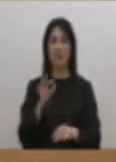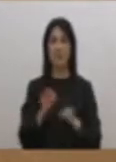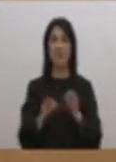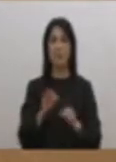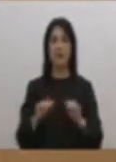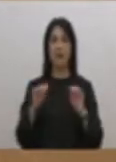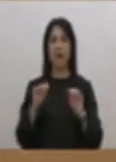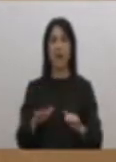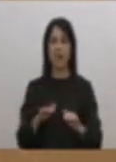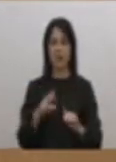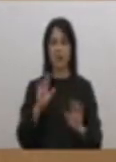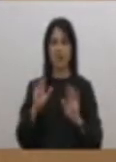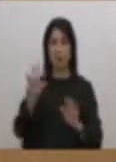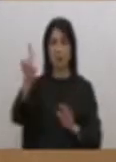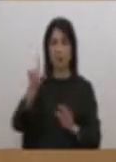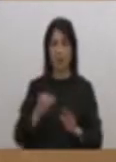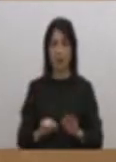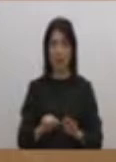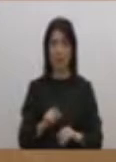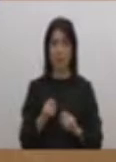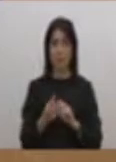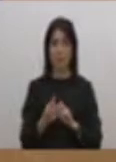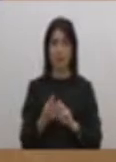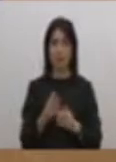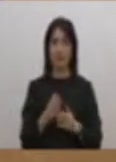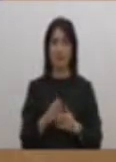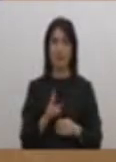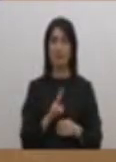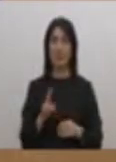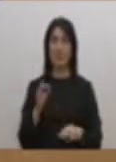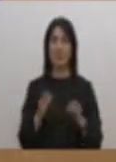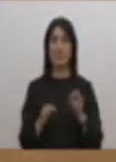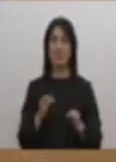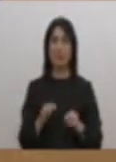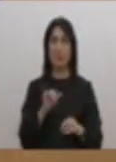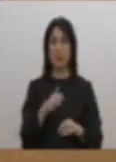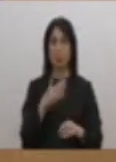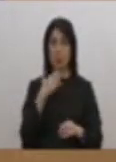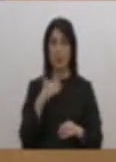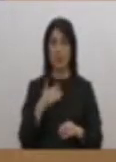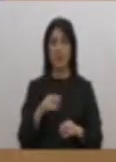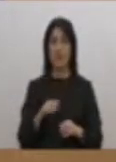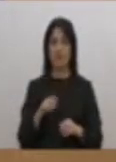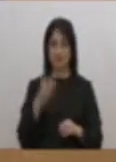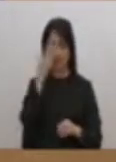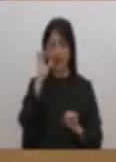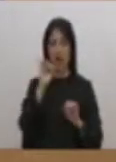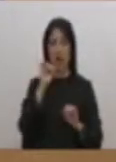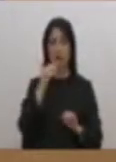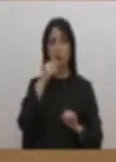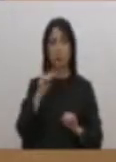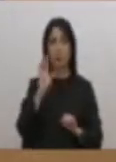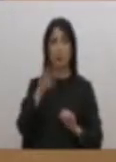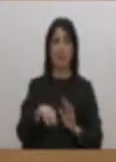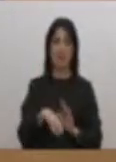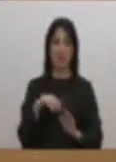zgadat scotele webi tihem zvaneleto, metormete gahlautro vina da sasamartlo argakto, eseri sahal hodamtveli, mainz